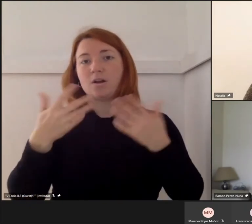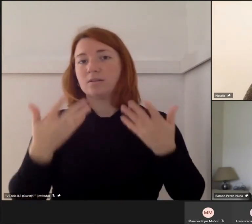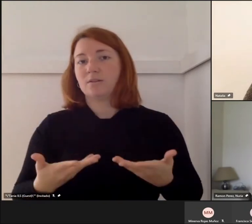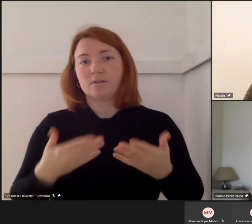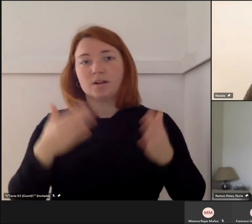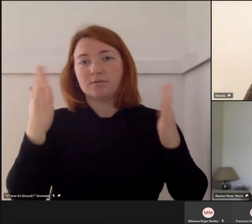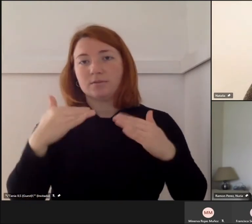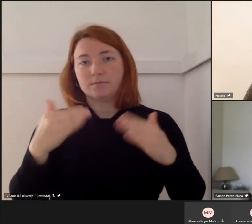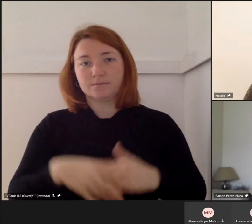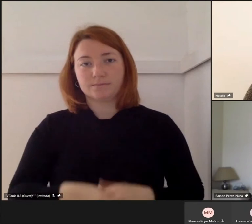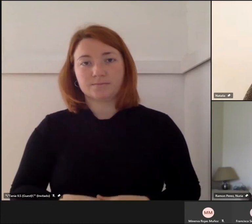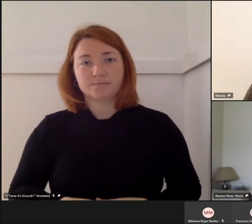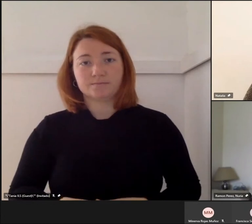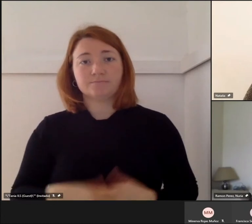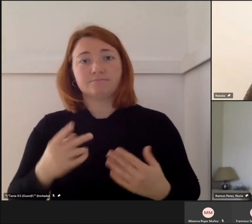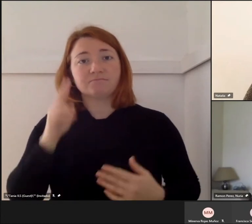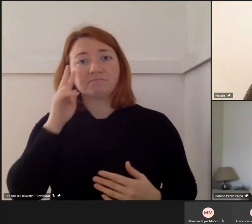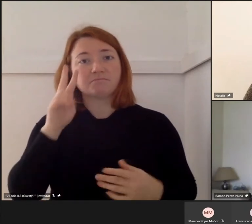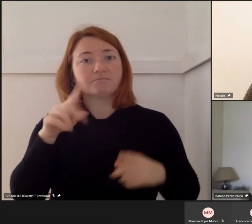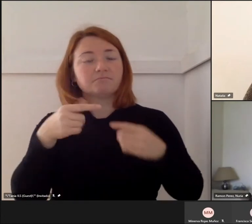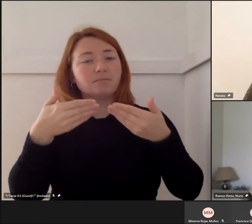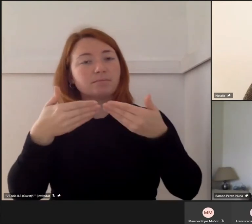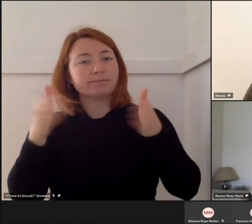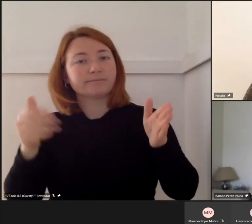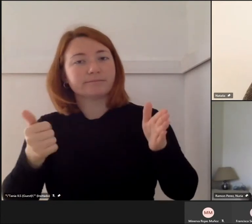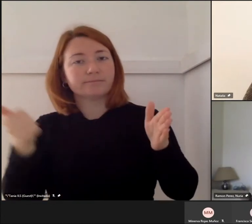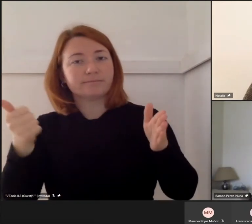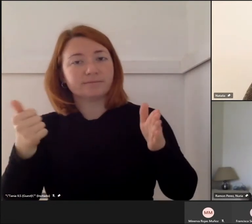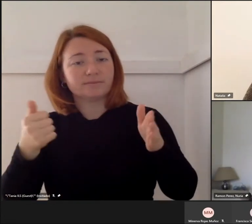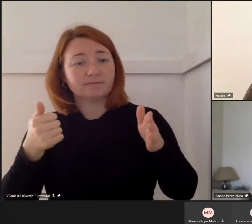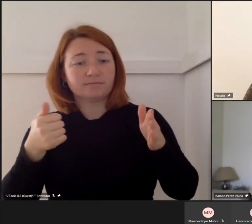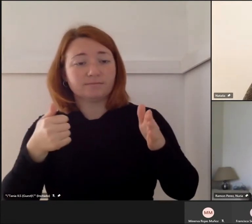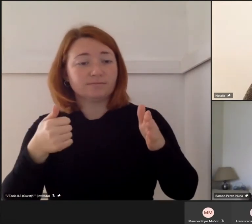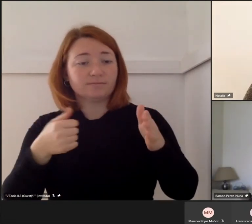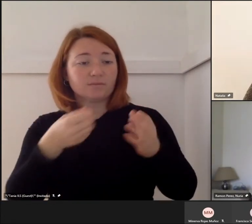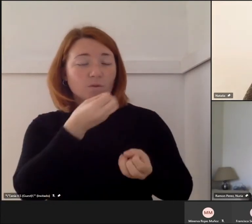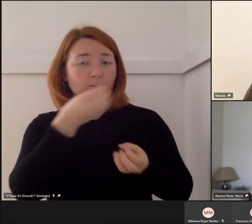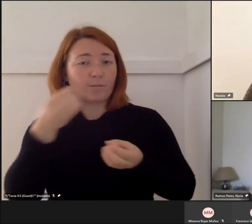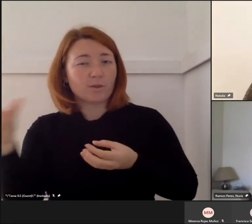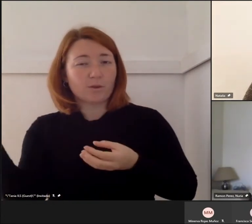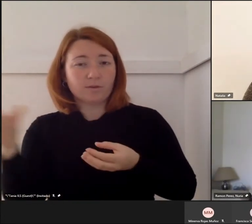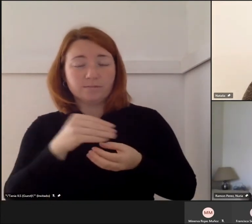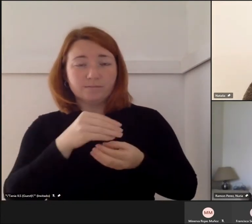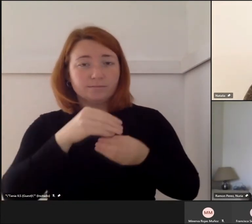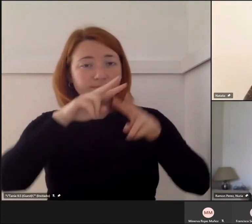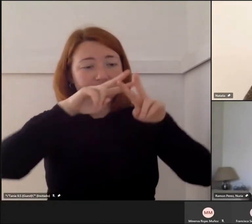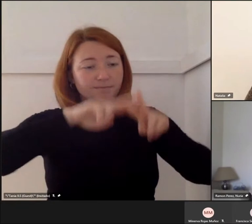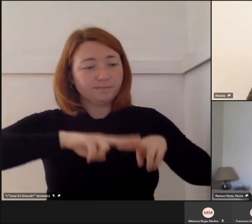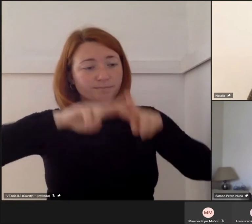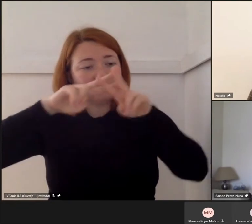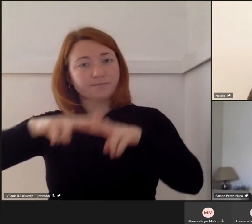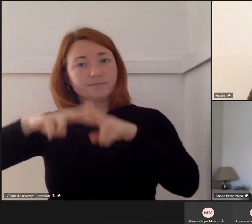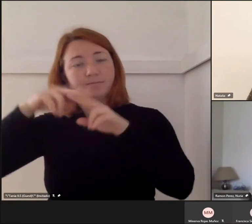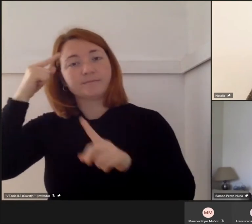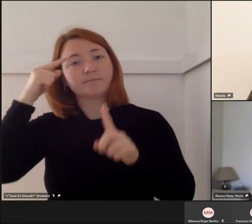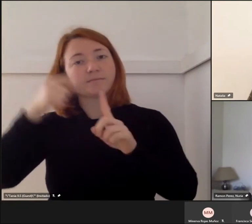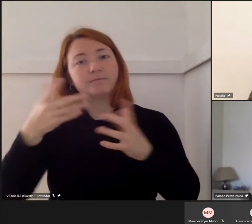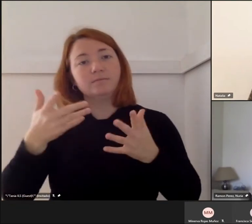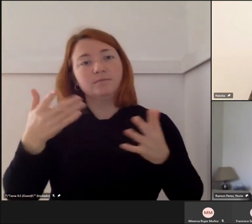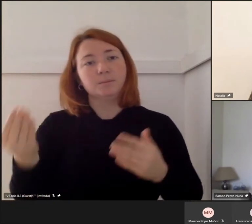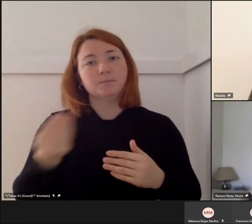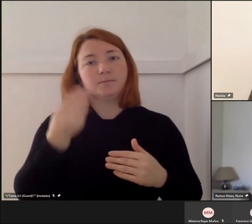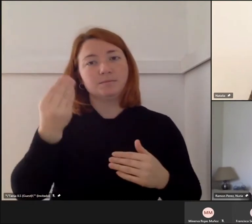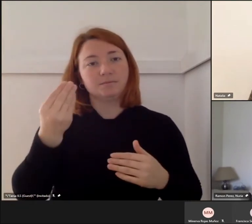aquesta mirada oberta, no? I poder aprofundir en les dades i fer una anàlisi també específic de les dades per veure què podem millorar i com podem treballar cap a